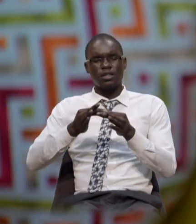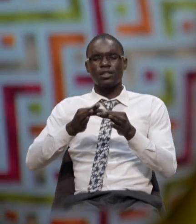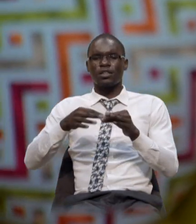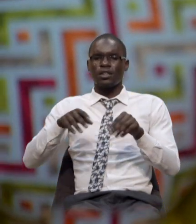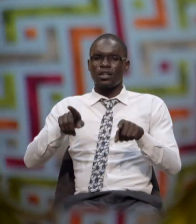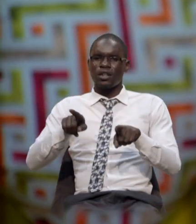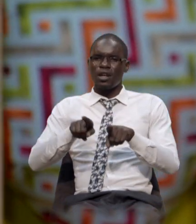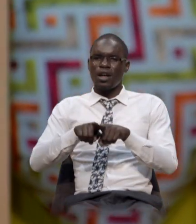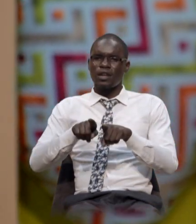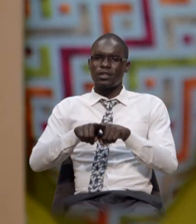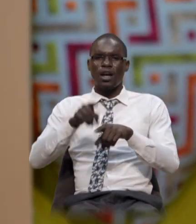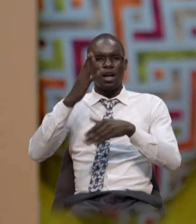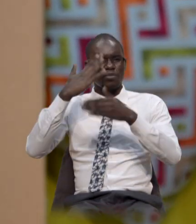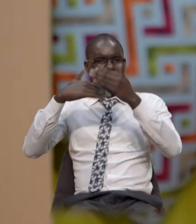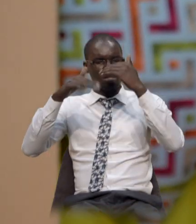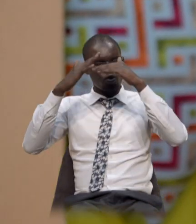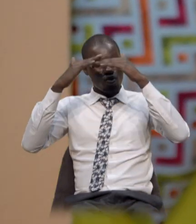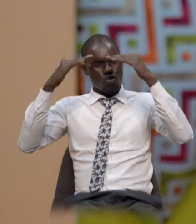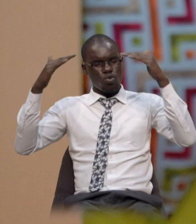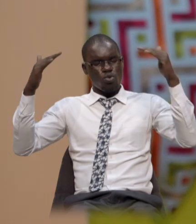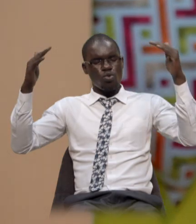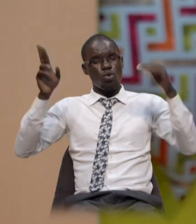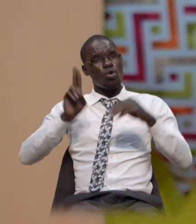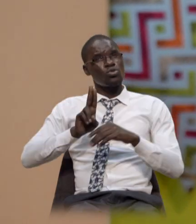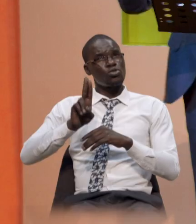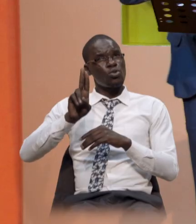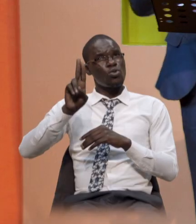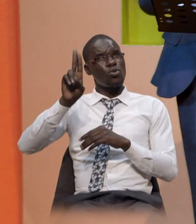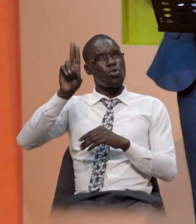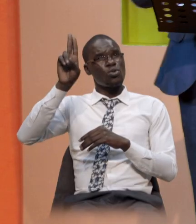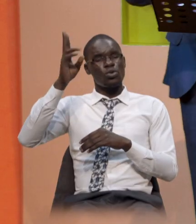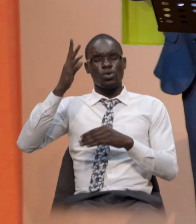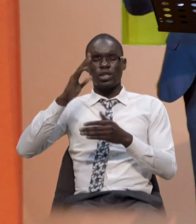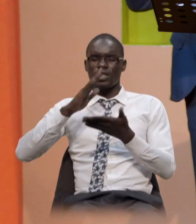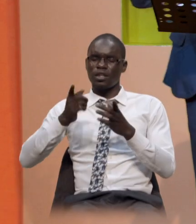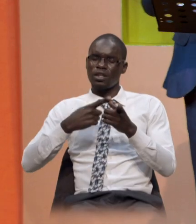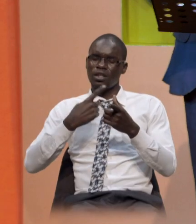imani hata mbingu juu